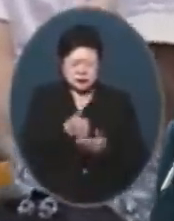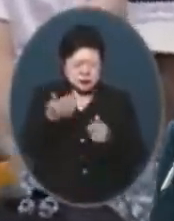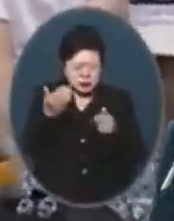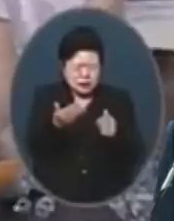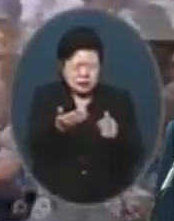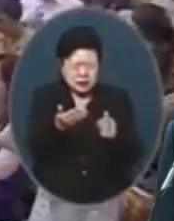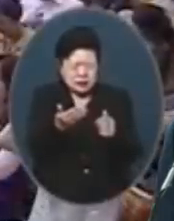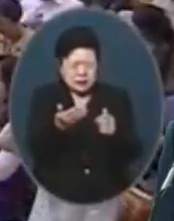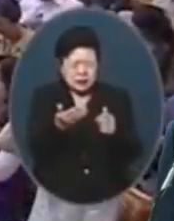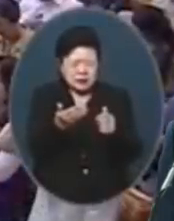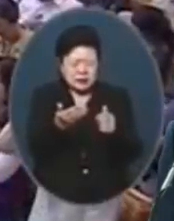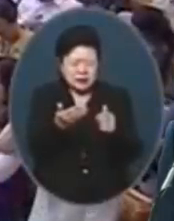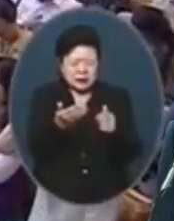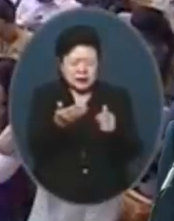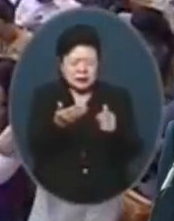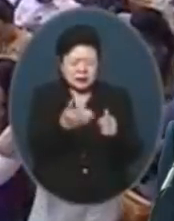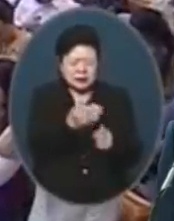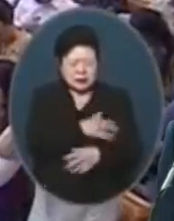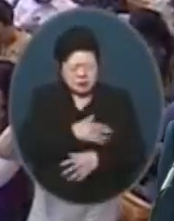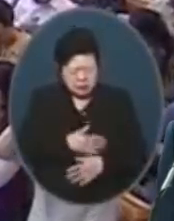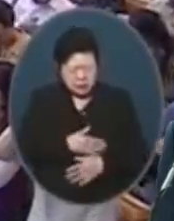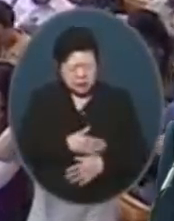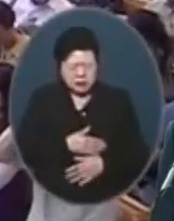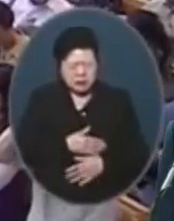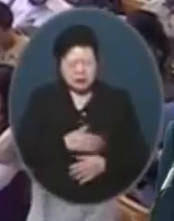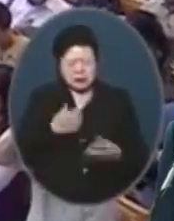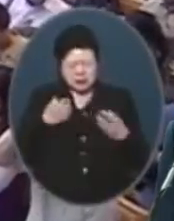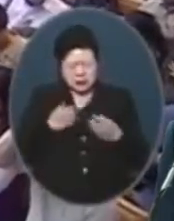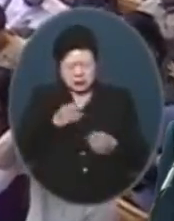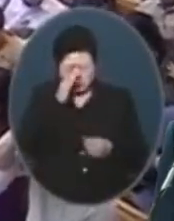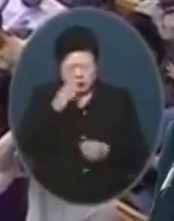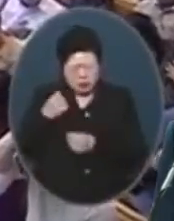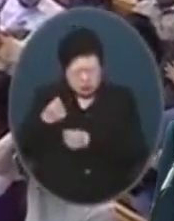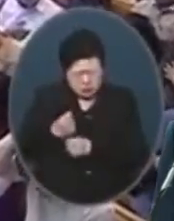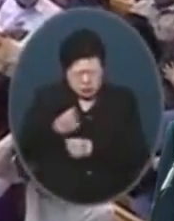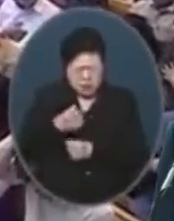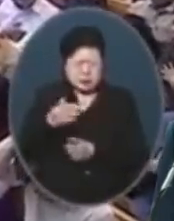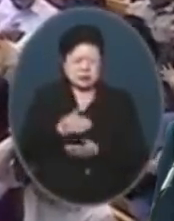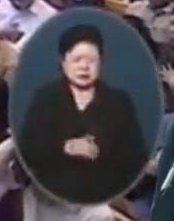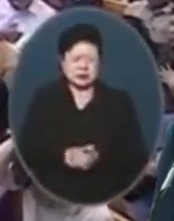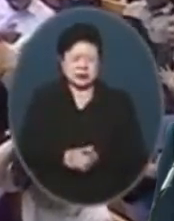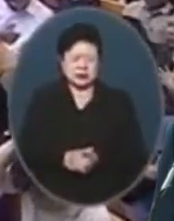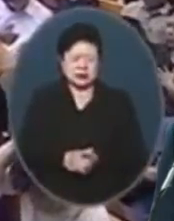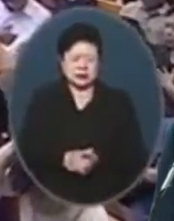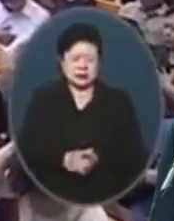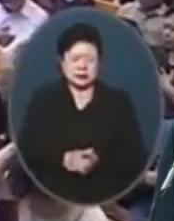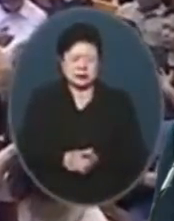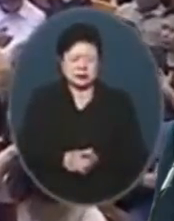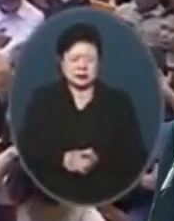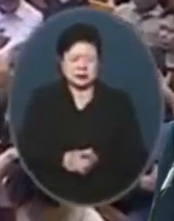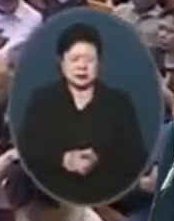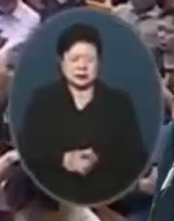주님께서 우리 연약한 것을 진히 담당하시고 병을 짊어지고 가셨으며